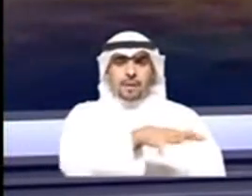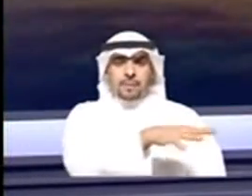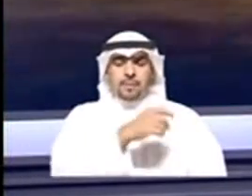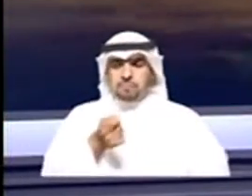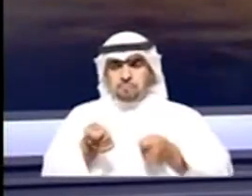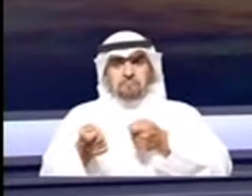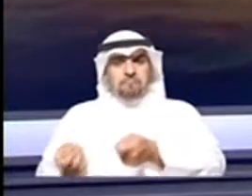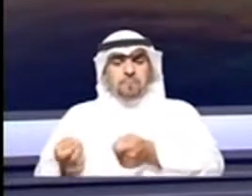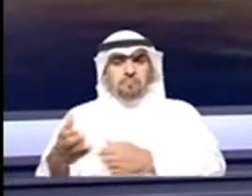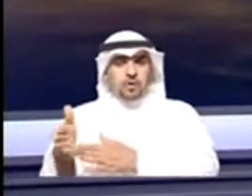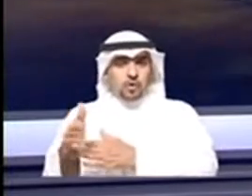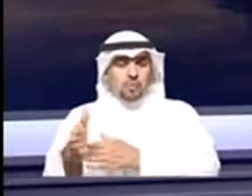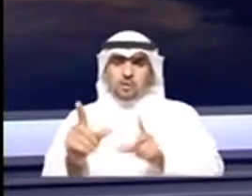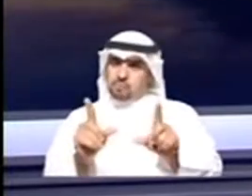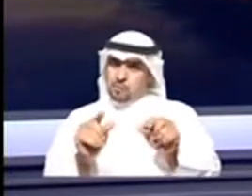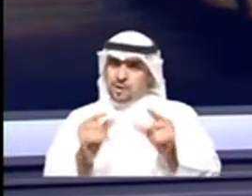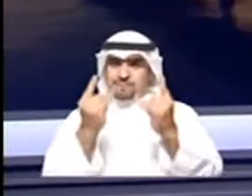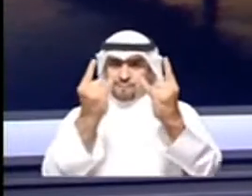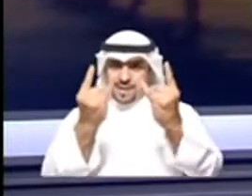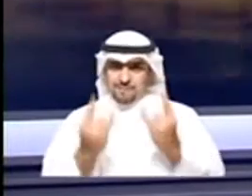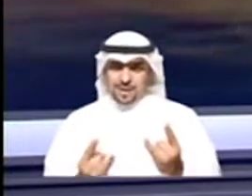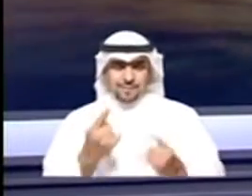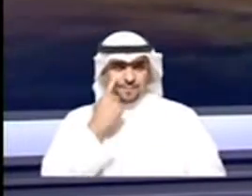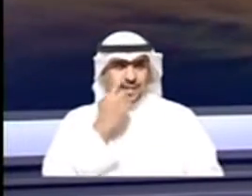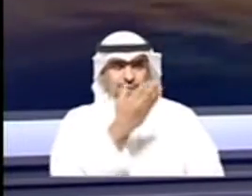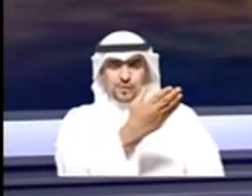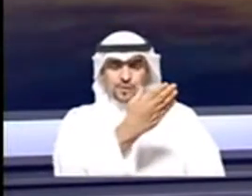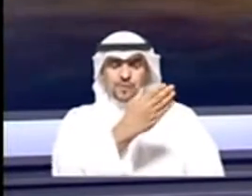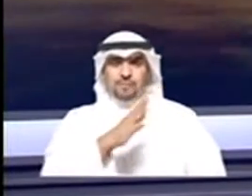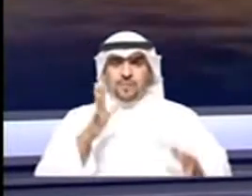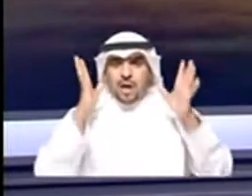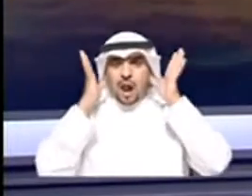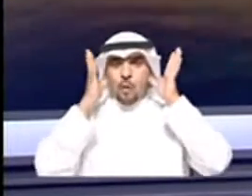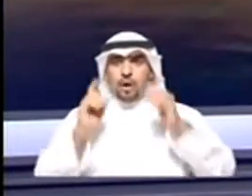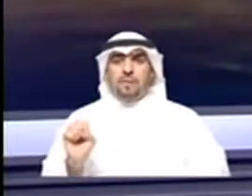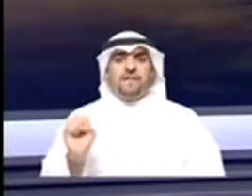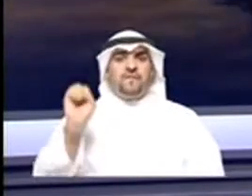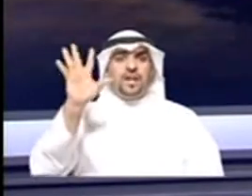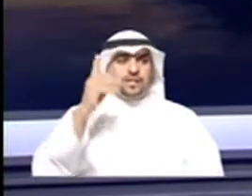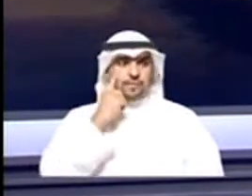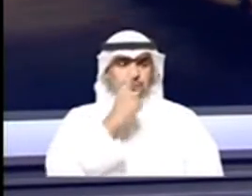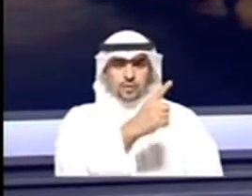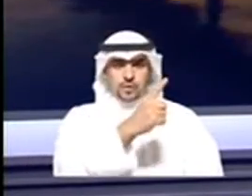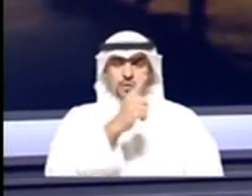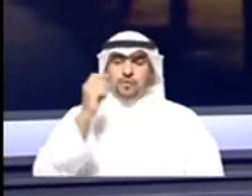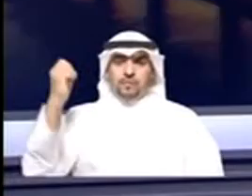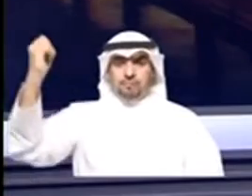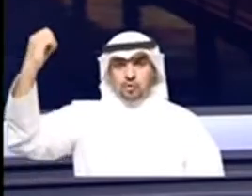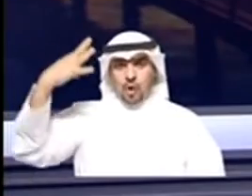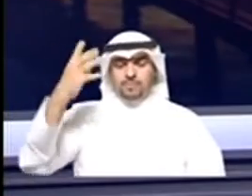التوقيت المحلي لمدينة الكويت: موعد أذان الفجر الساعة 4:48، شروق الشمس الساعة 6:07، أما موعد أذان المغرب